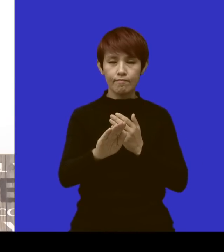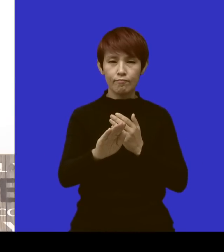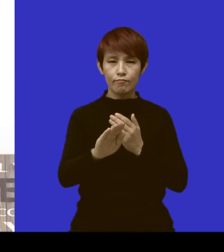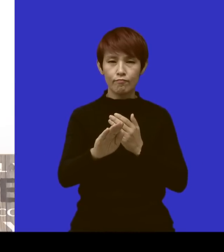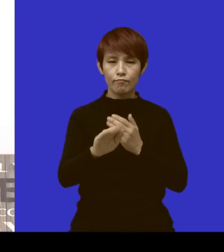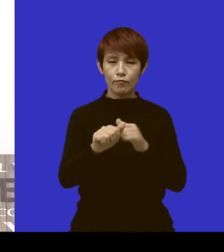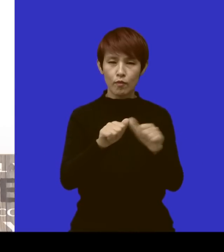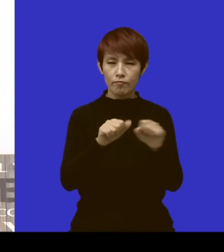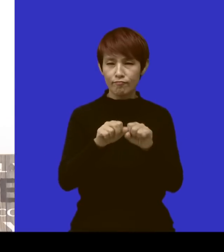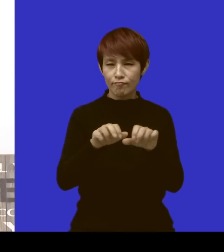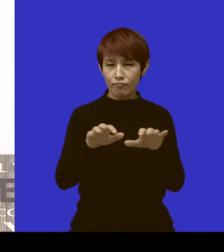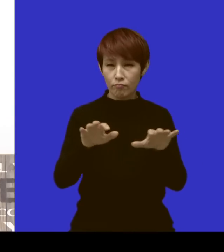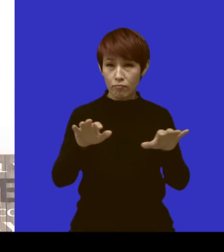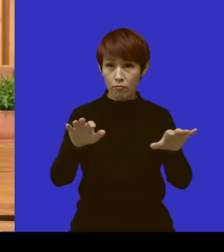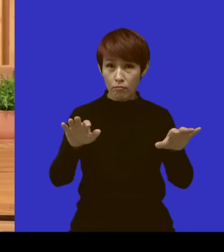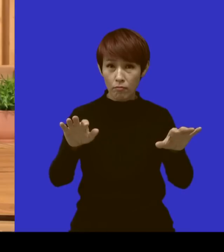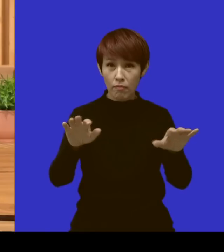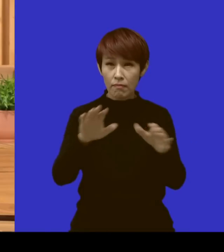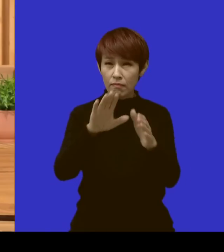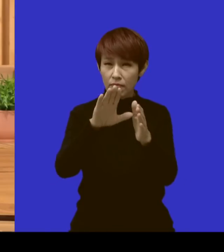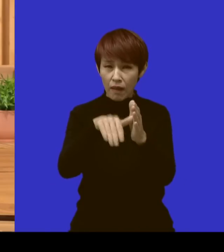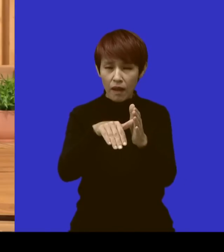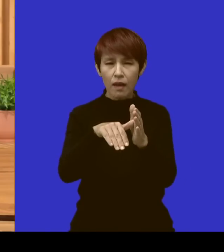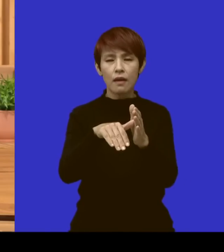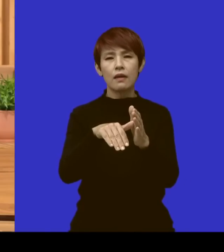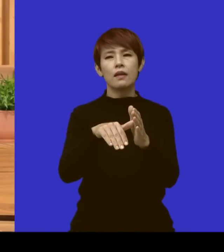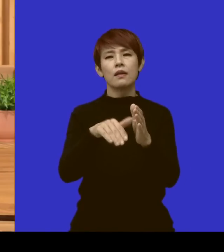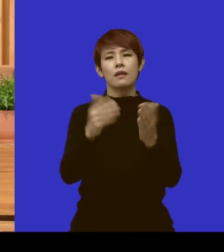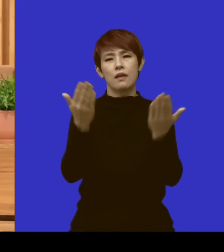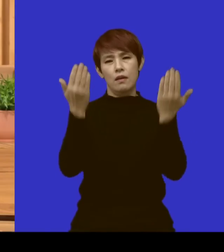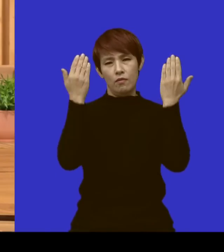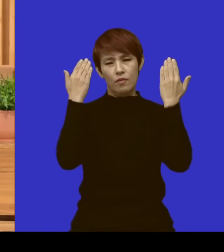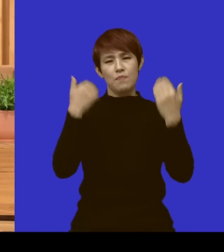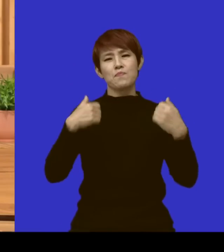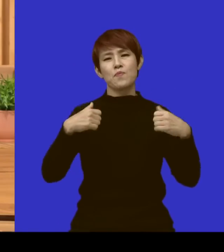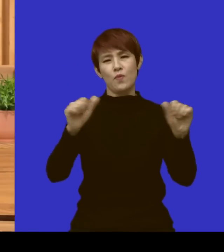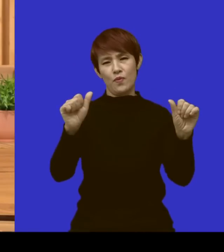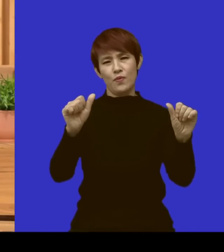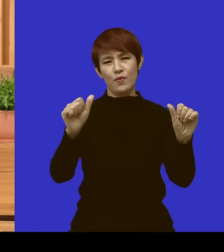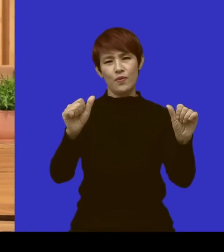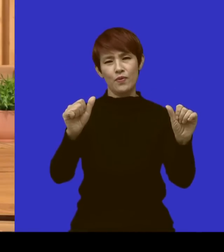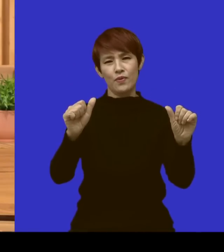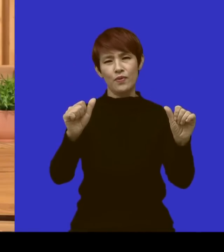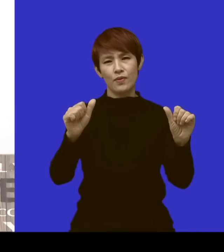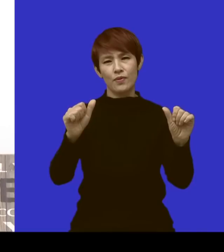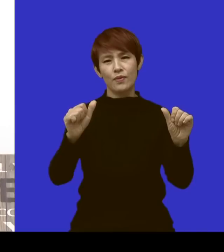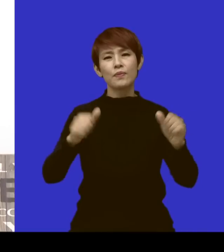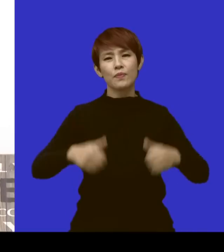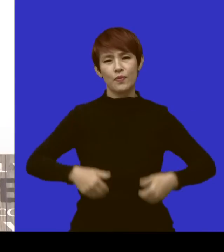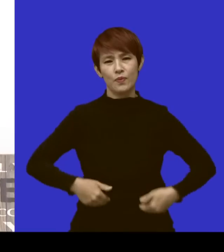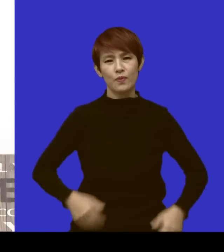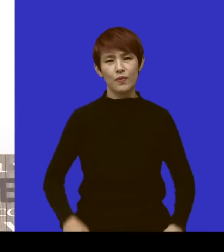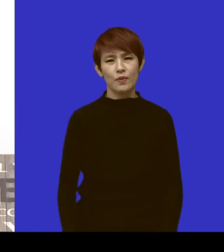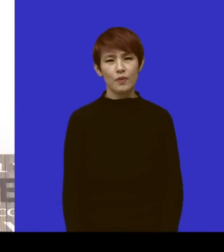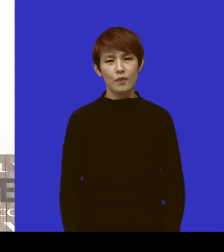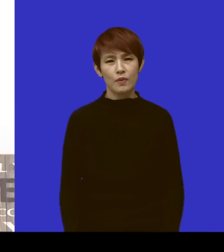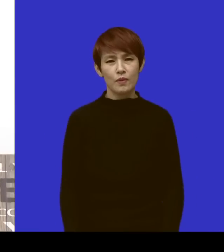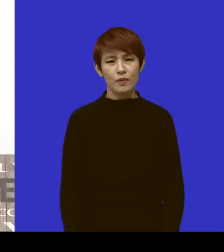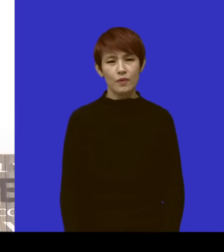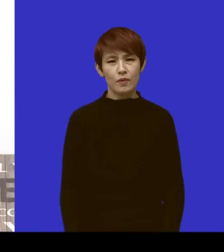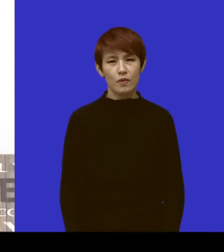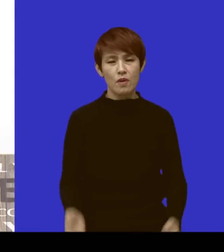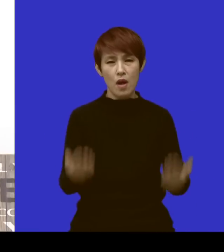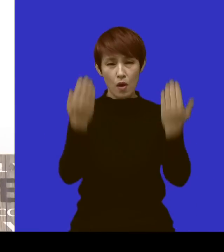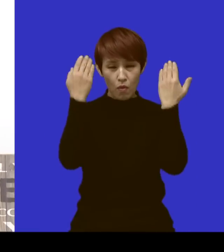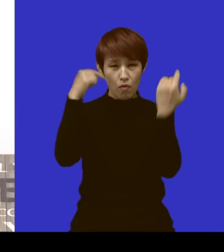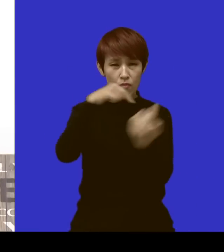예. 접어야지만 되는 일이 있었던 거예요. 예. 방송을 할 수 없는 예. 또 학교도 할 수